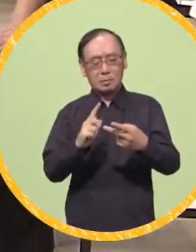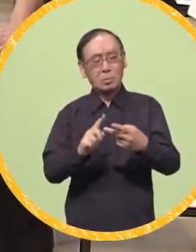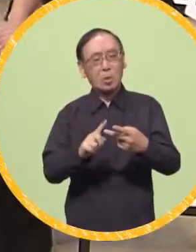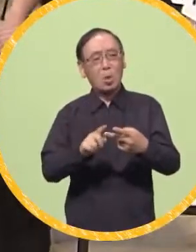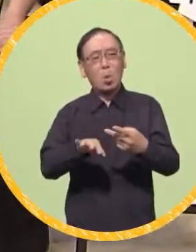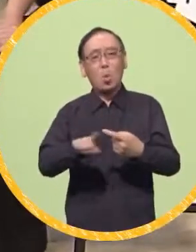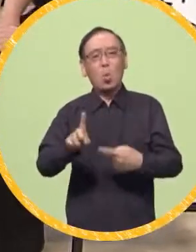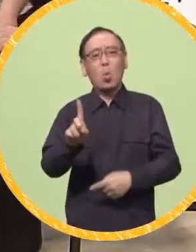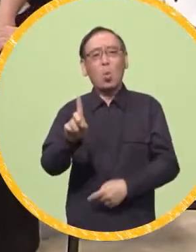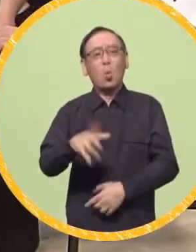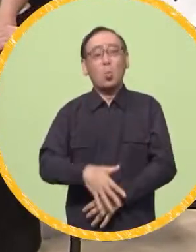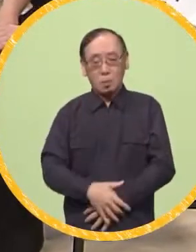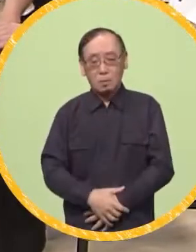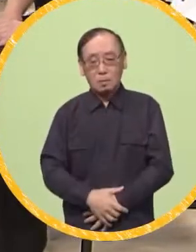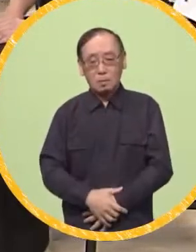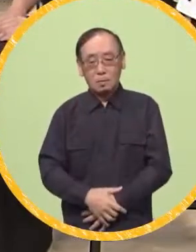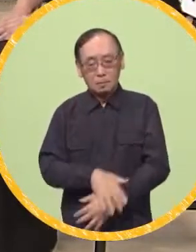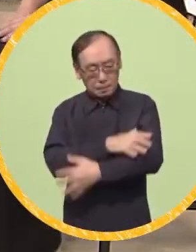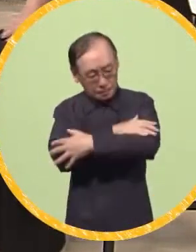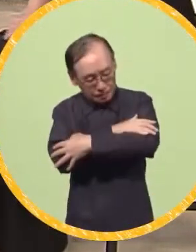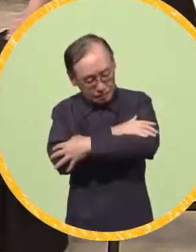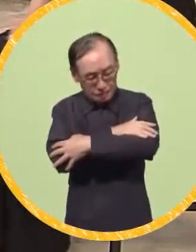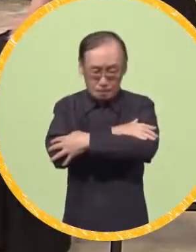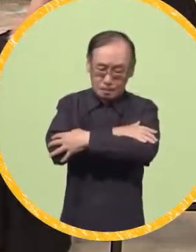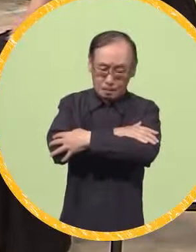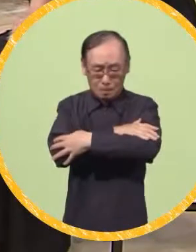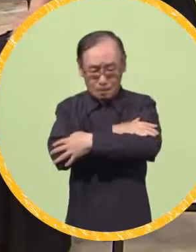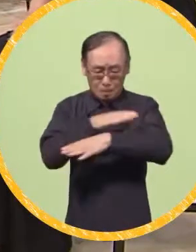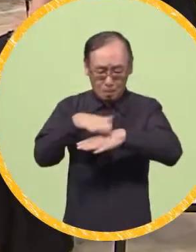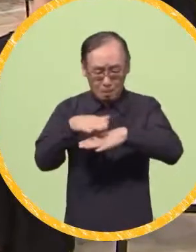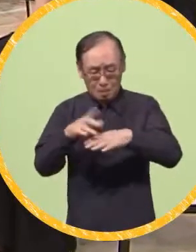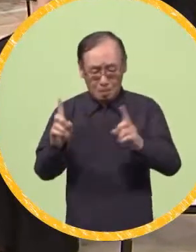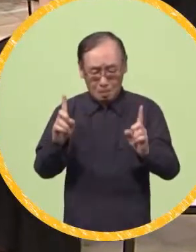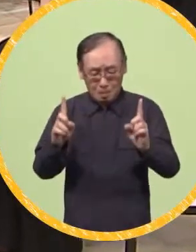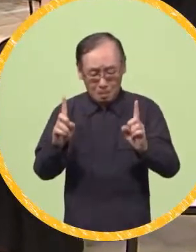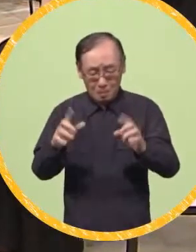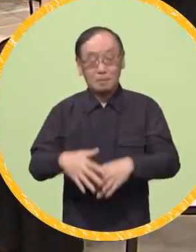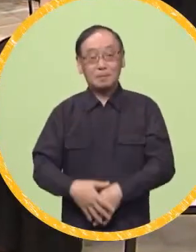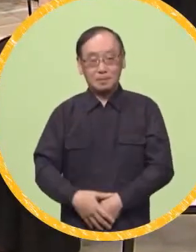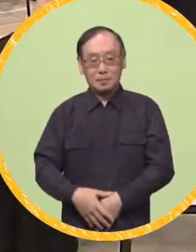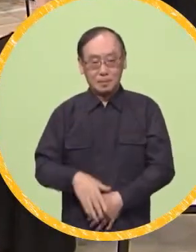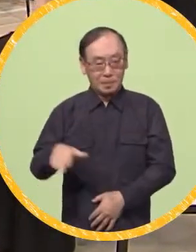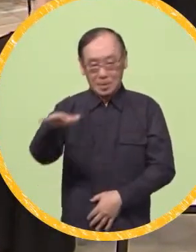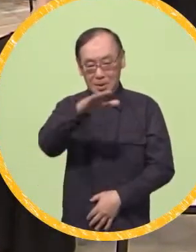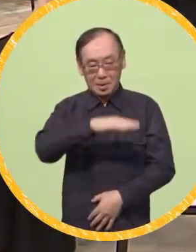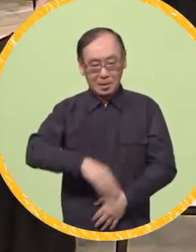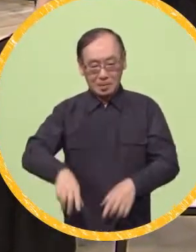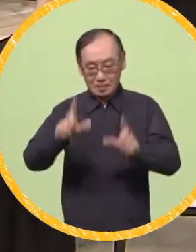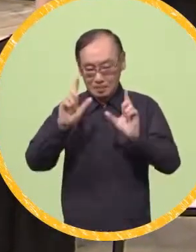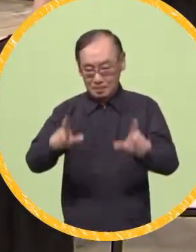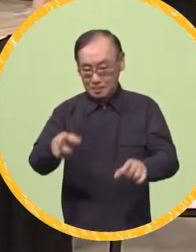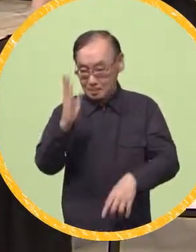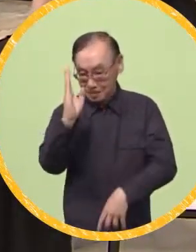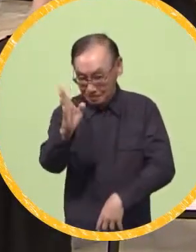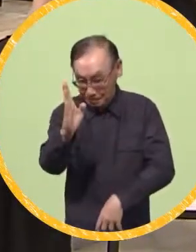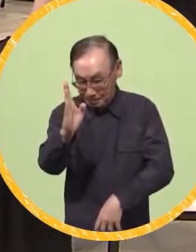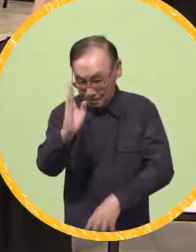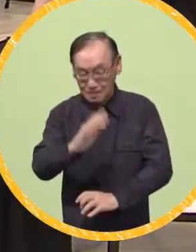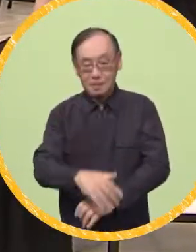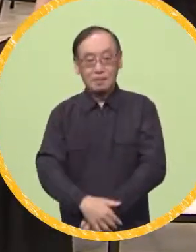取られちゃったからねええええのうしろマゾするかは叶った油性に正解を